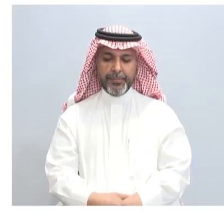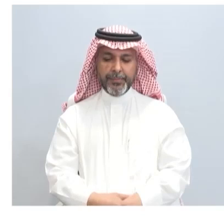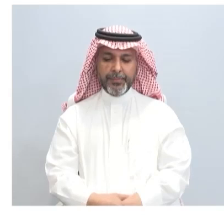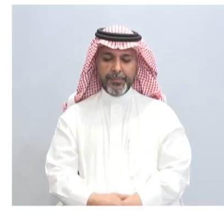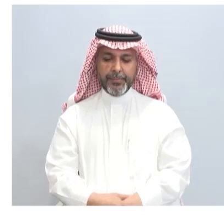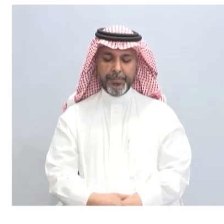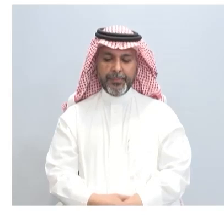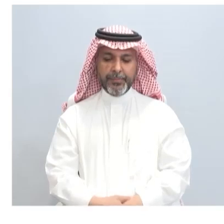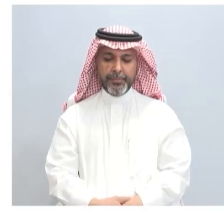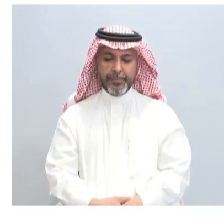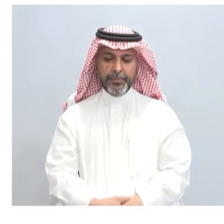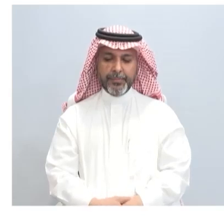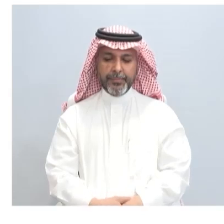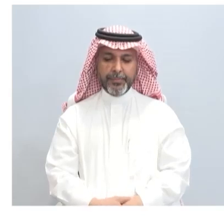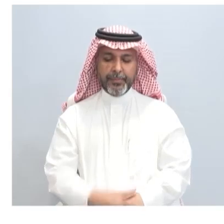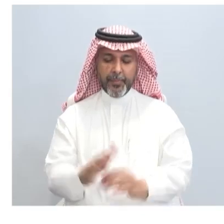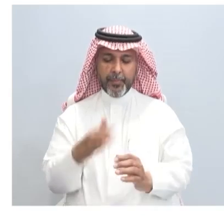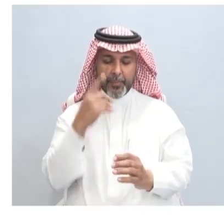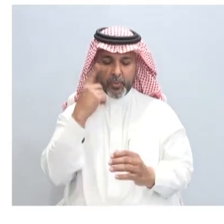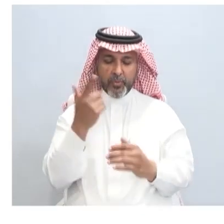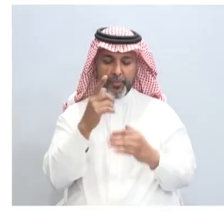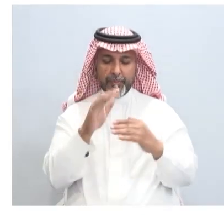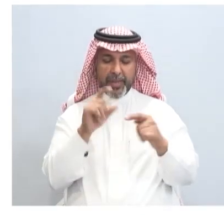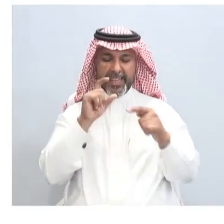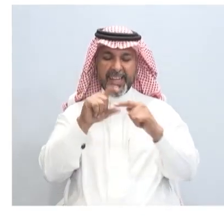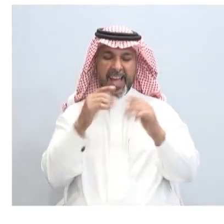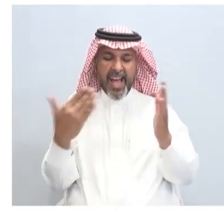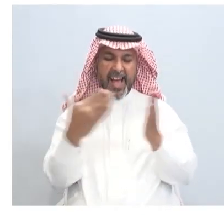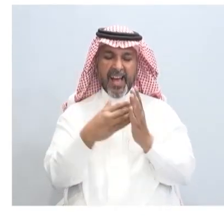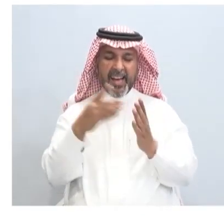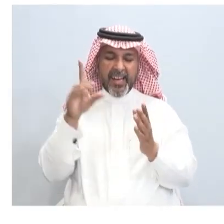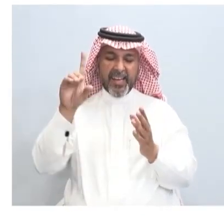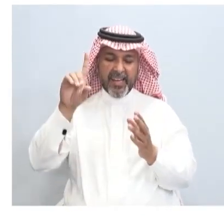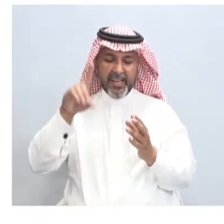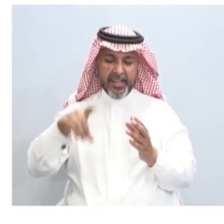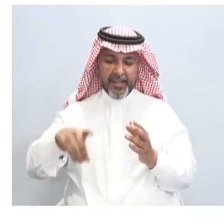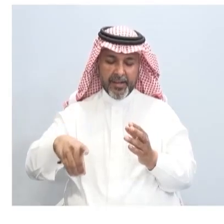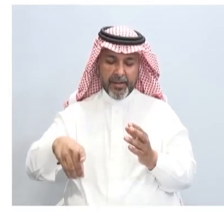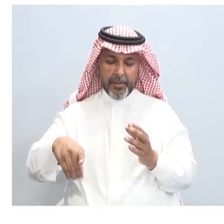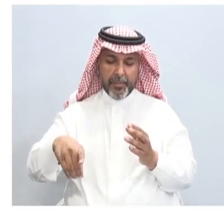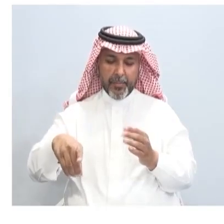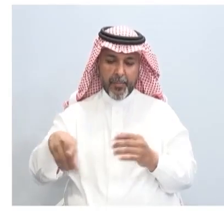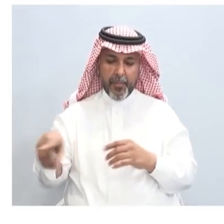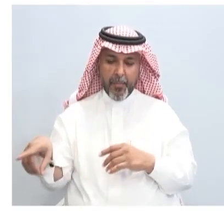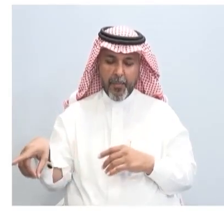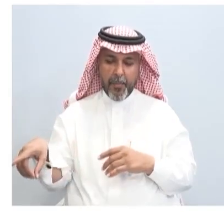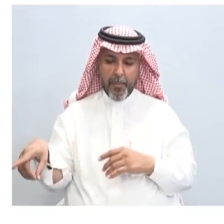الصوره العينه ثم عناصر الحادثه ثم نحسب